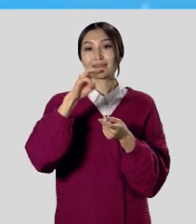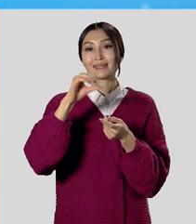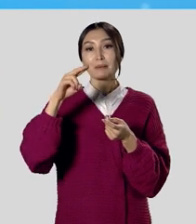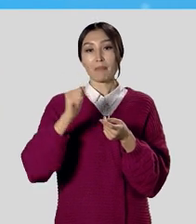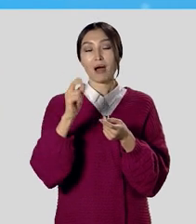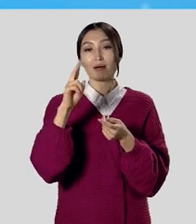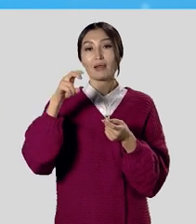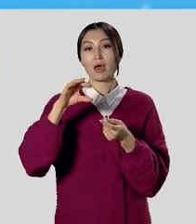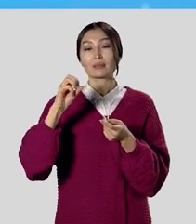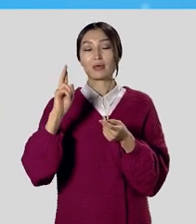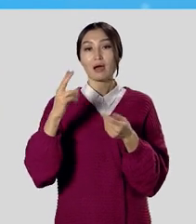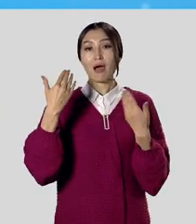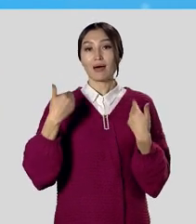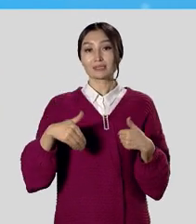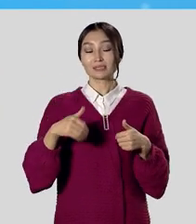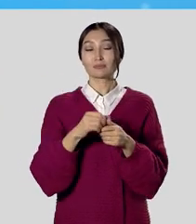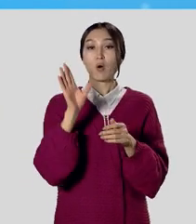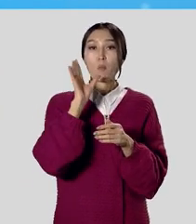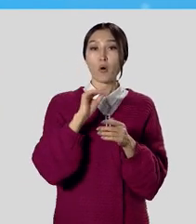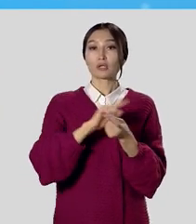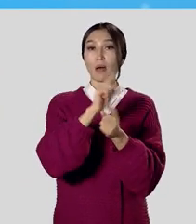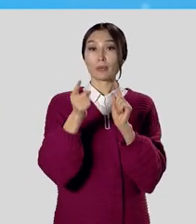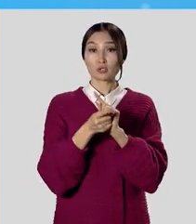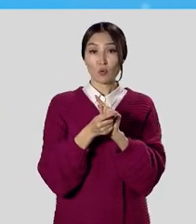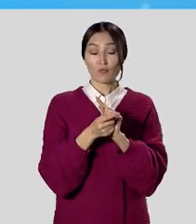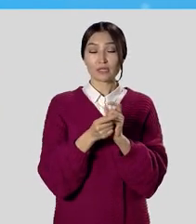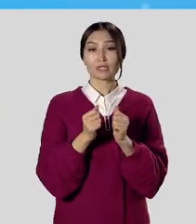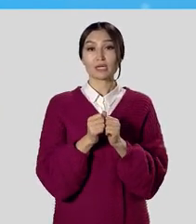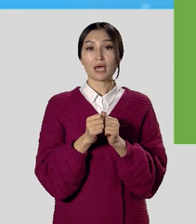и организмов из глюкозы могут образовываться